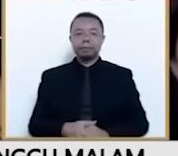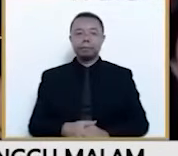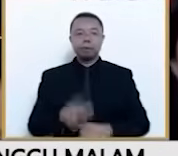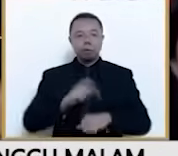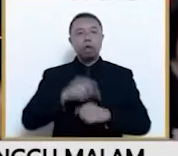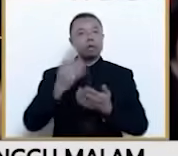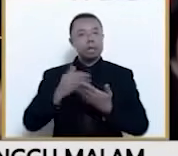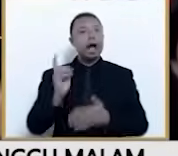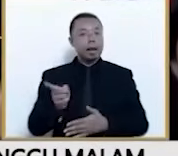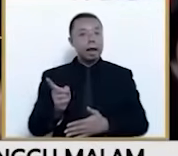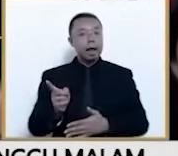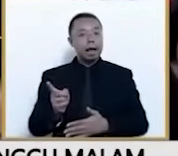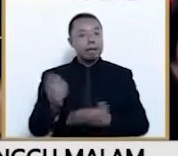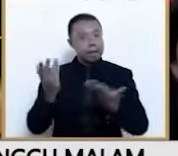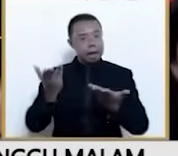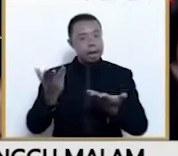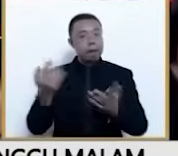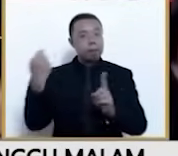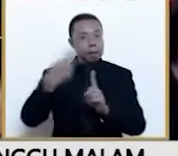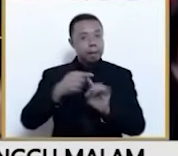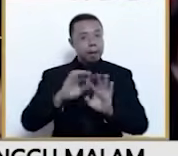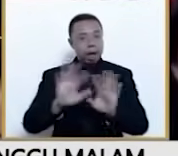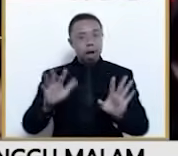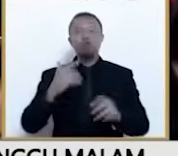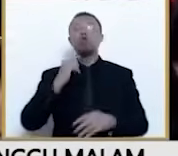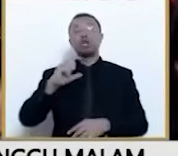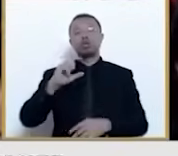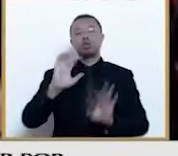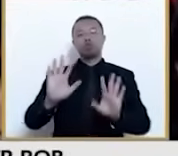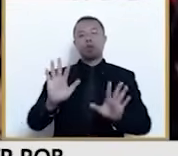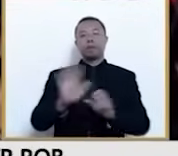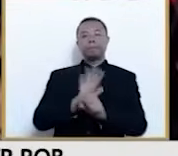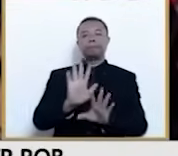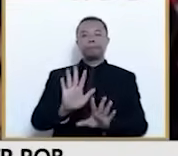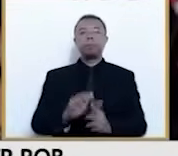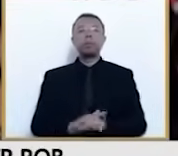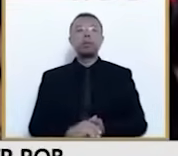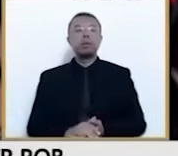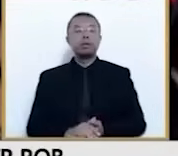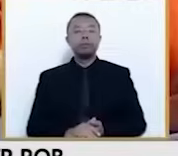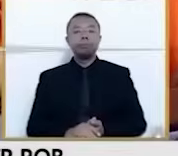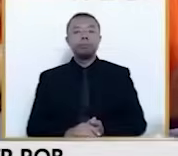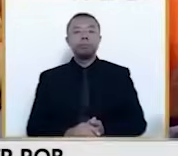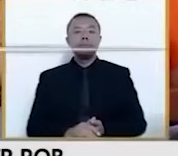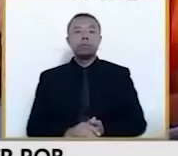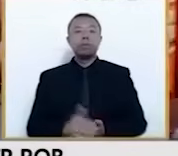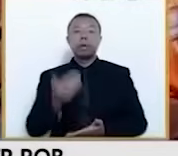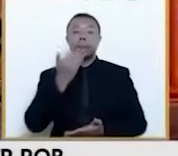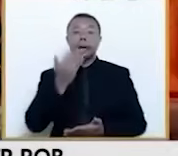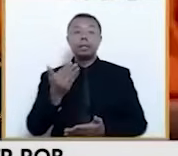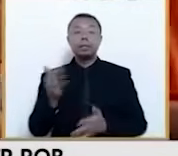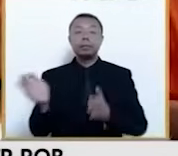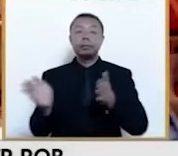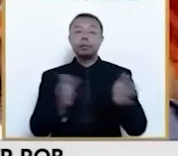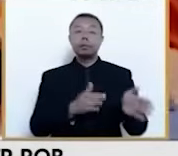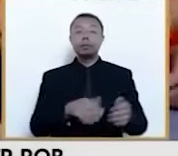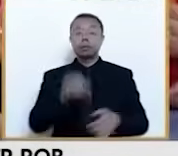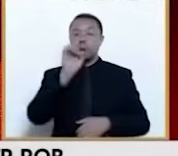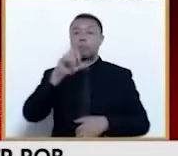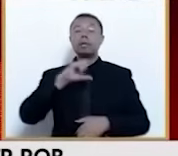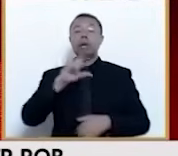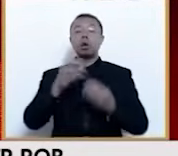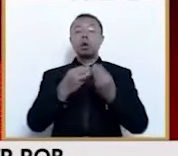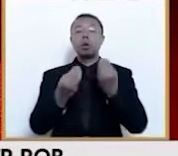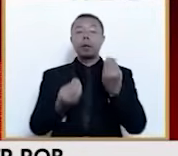Waktu masih tersisa Bapak, silakan. Ada yang mau ditambahkan? Cukup. Sudah cukup? Baik. Baik, terima kasih. Selanjutnya jawaban